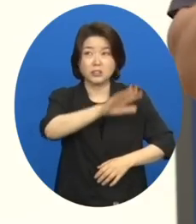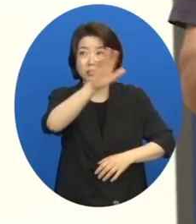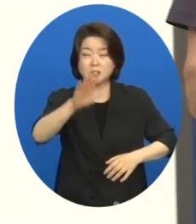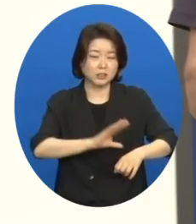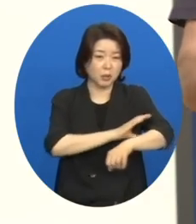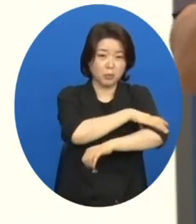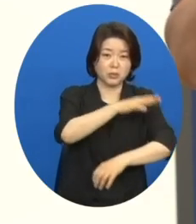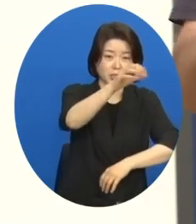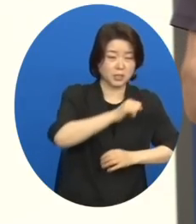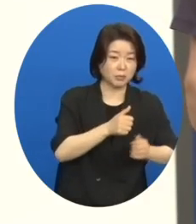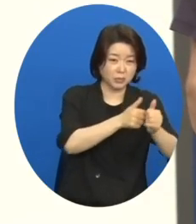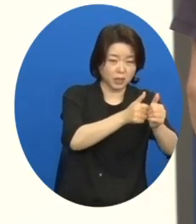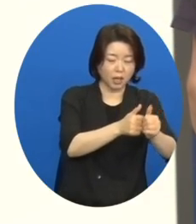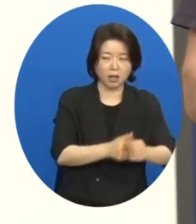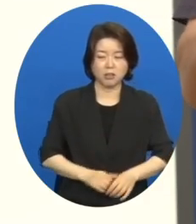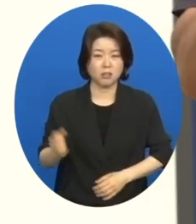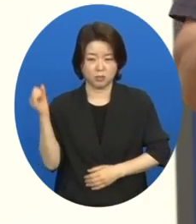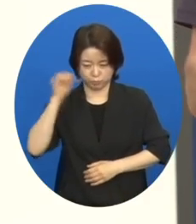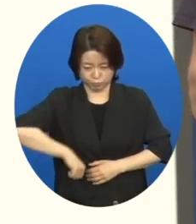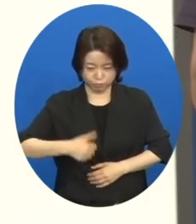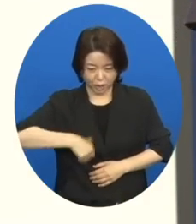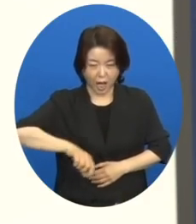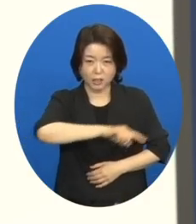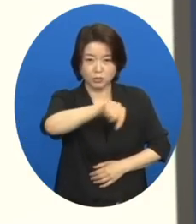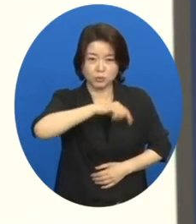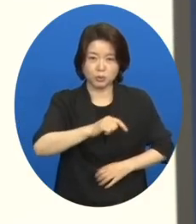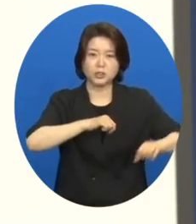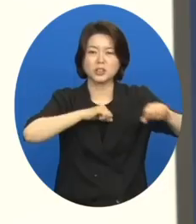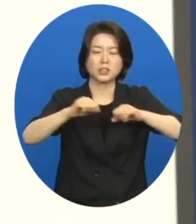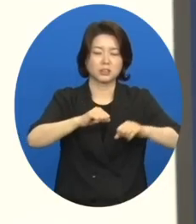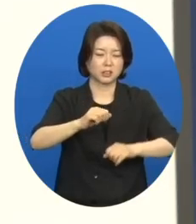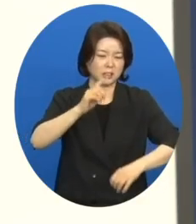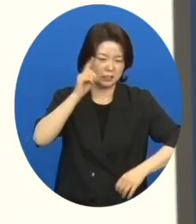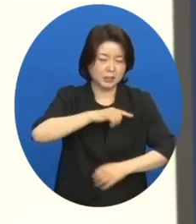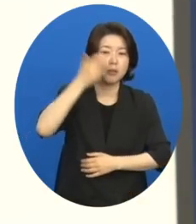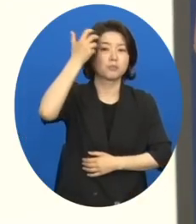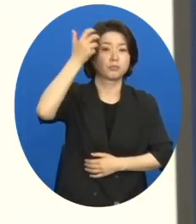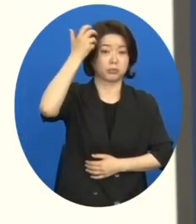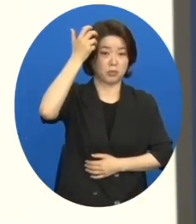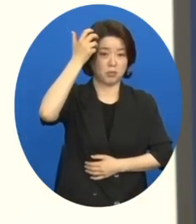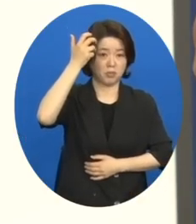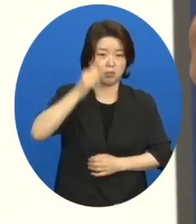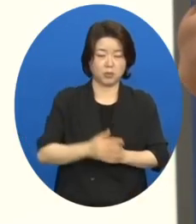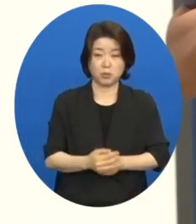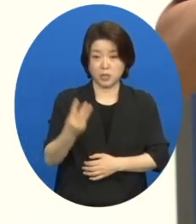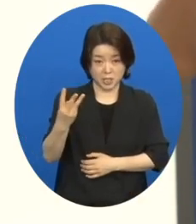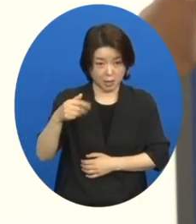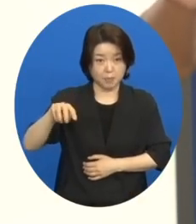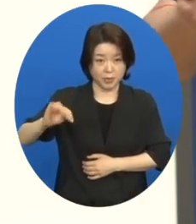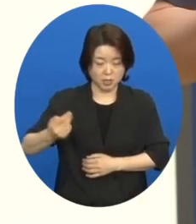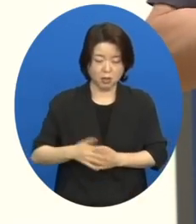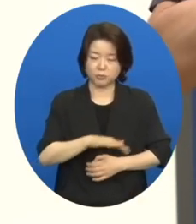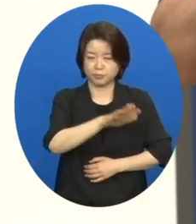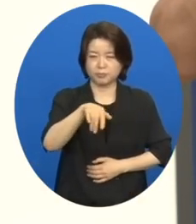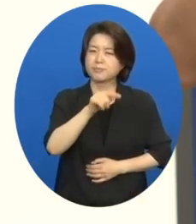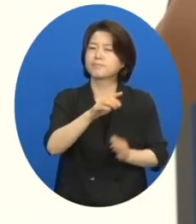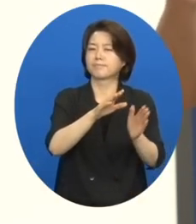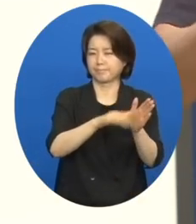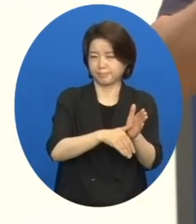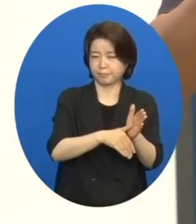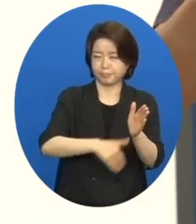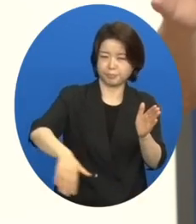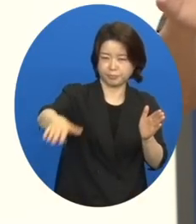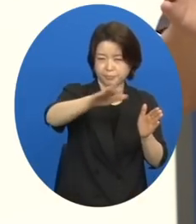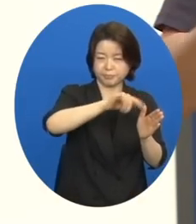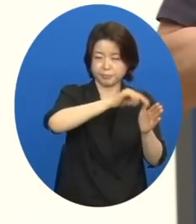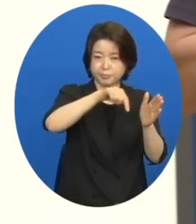지금 불순종의 아들들 가운데 역사하는 영이라. 그리고 3절에 우리도 다